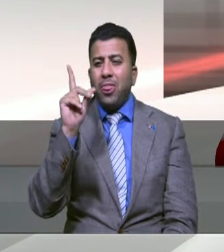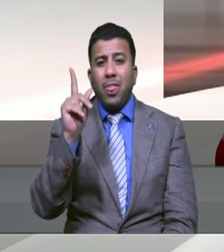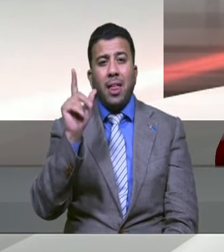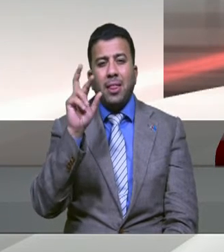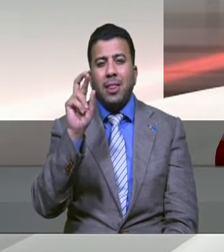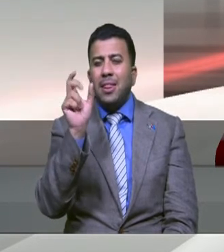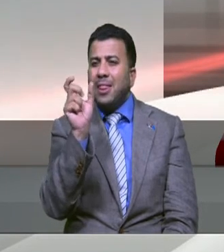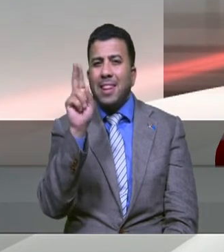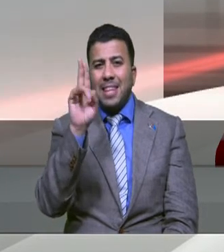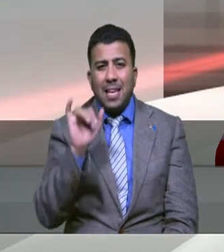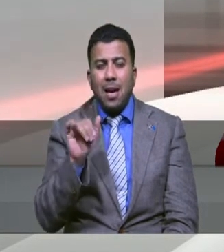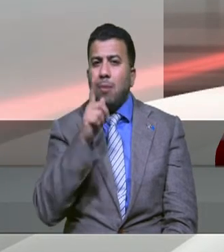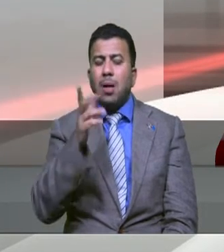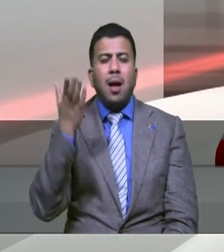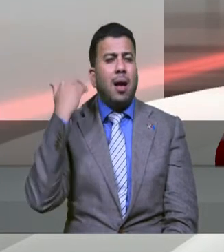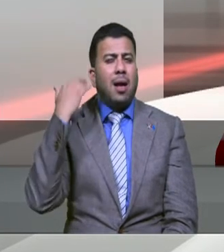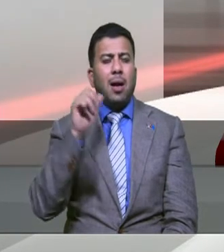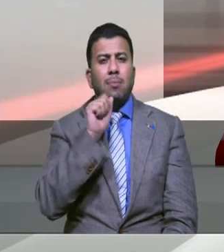هذا حكم إنجليزي، حكم